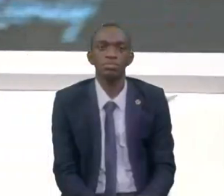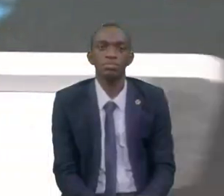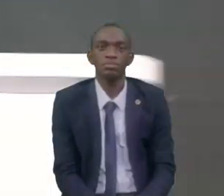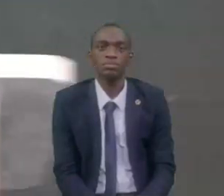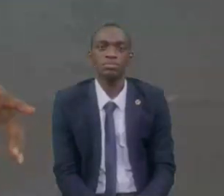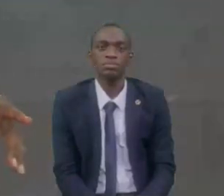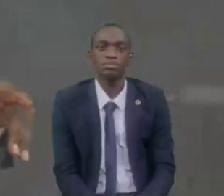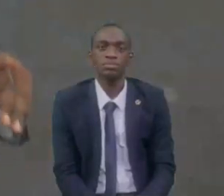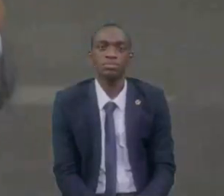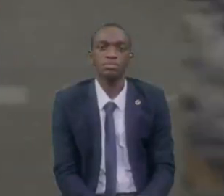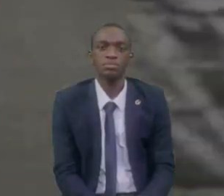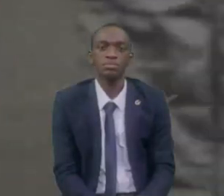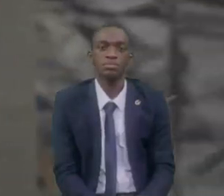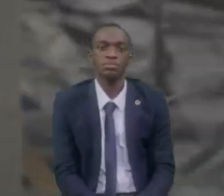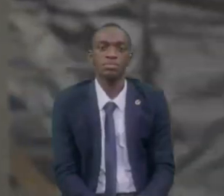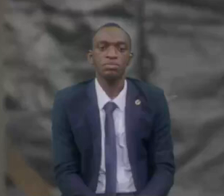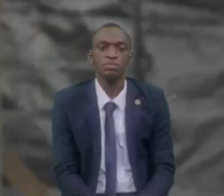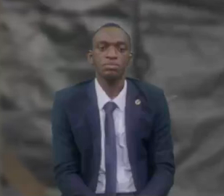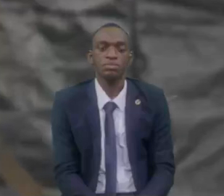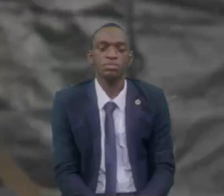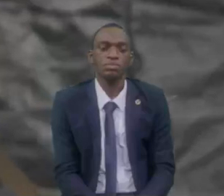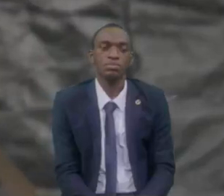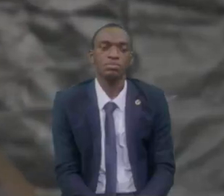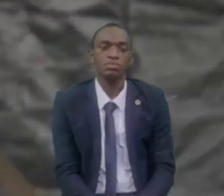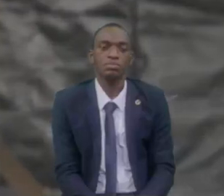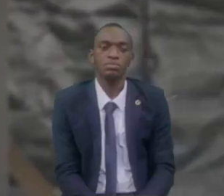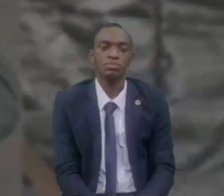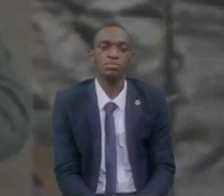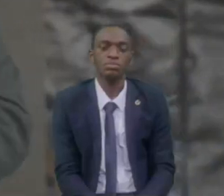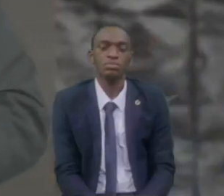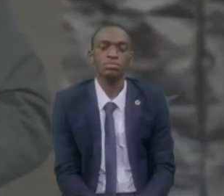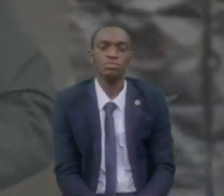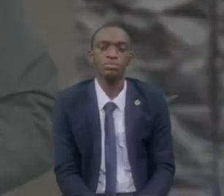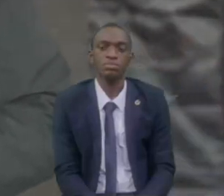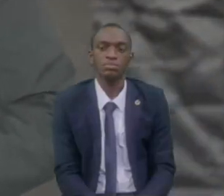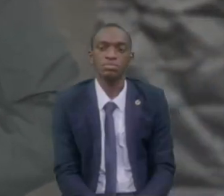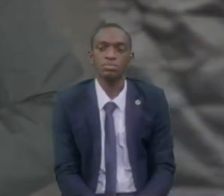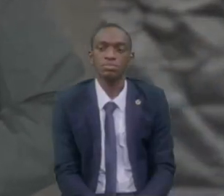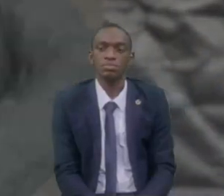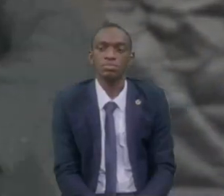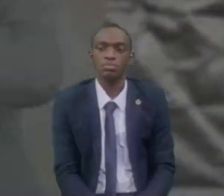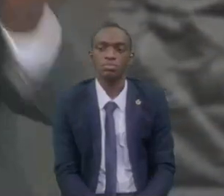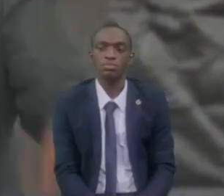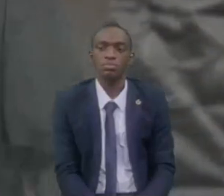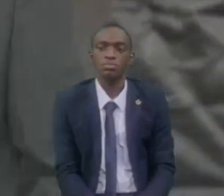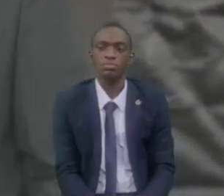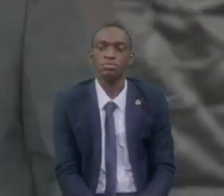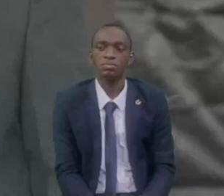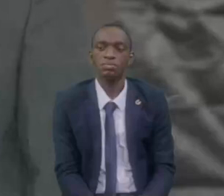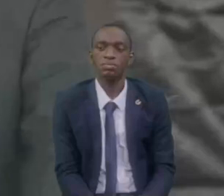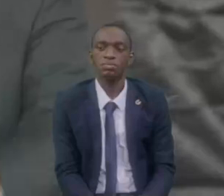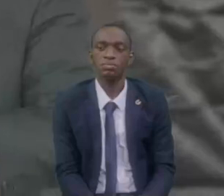maladies. On ne doit pas les avoir. Mais les insensés, par leur conduite coupable et